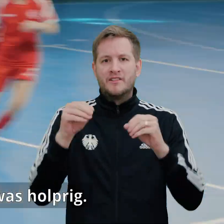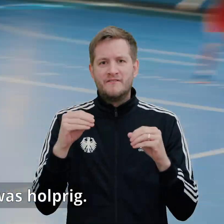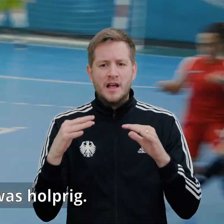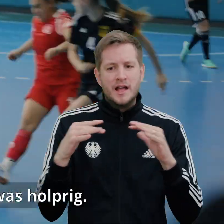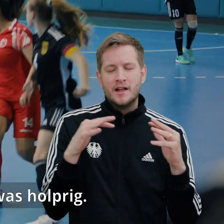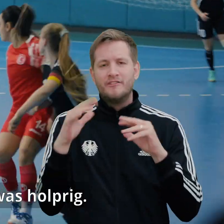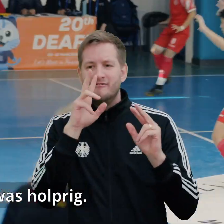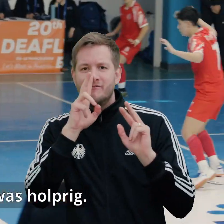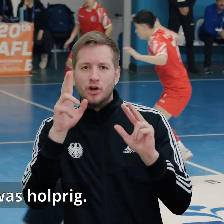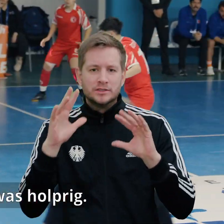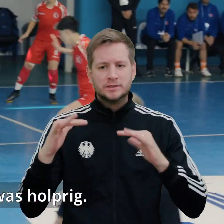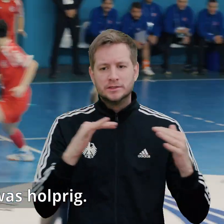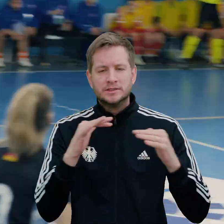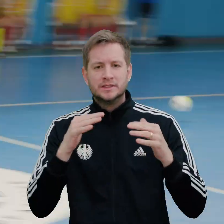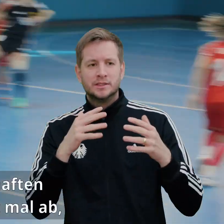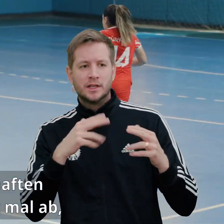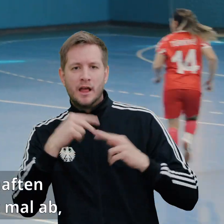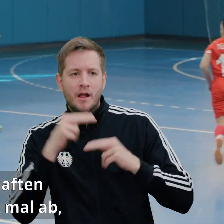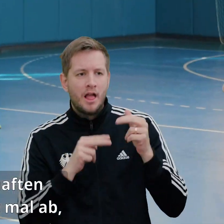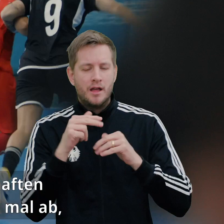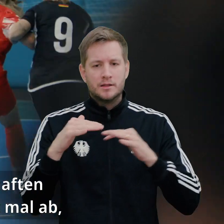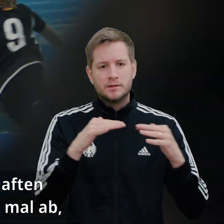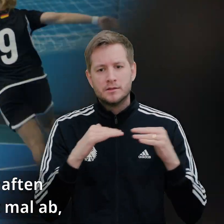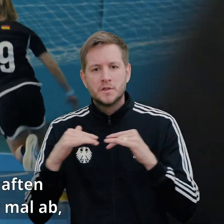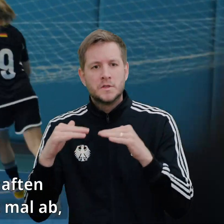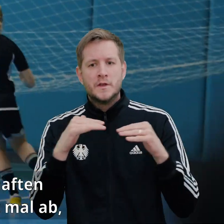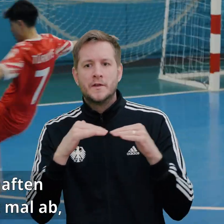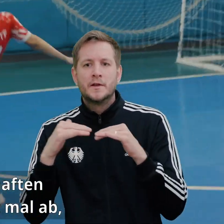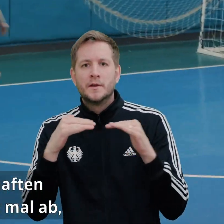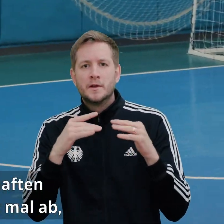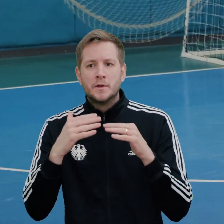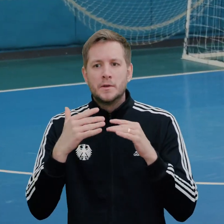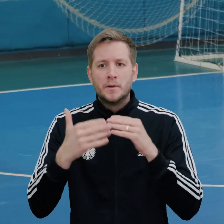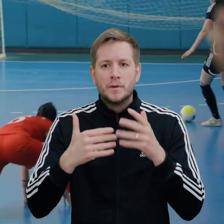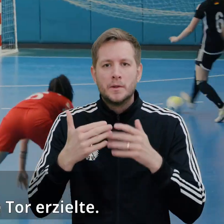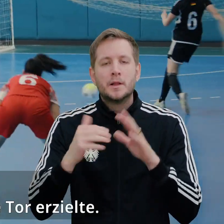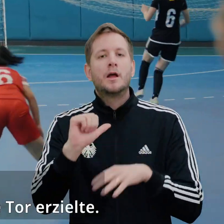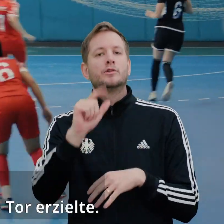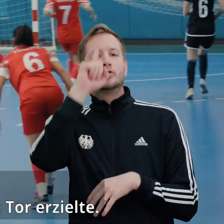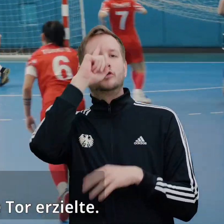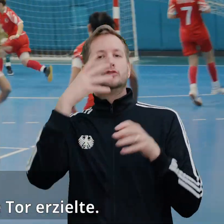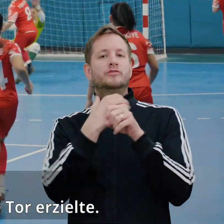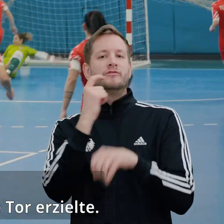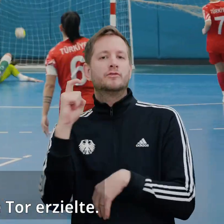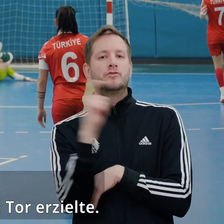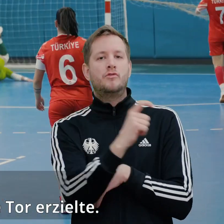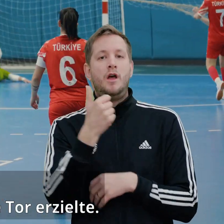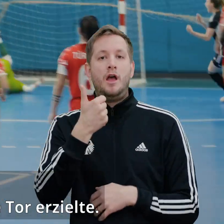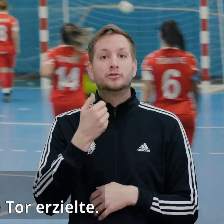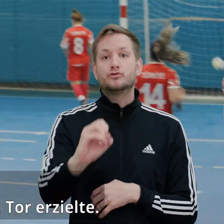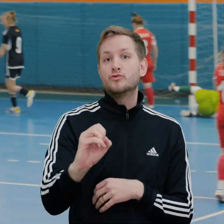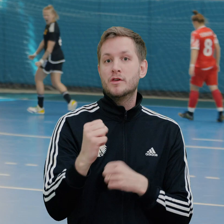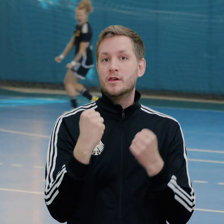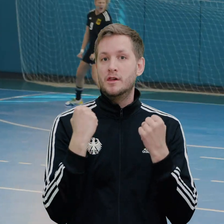Das Spiel begann etwas holprig. Beide Mannschaften tasteten sich erstmal ab, bis dann Deutschland das erste